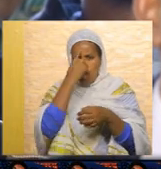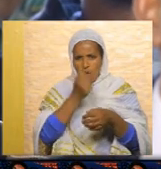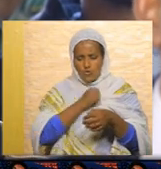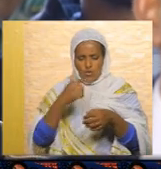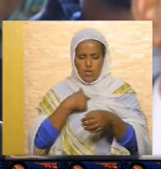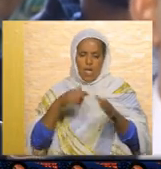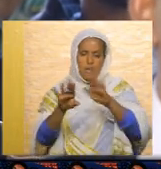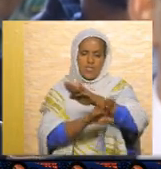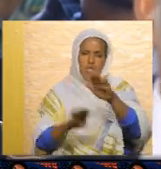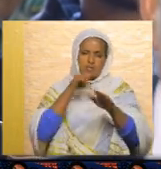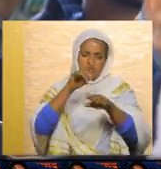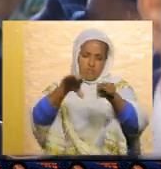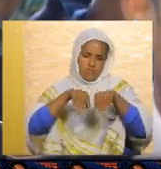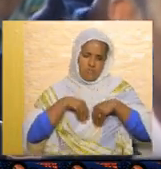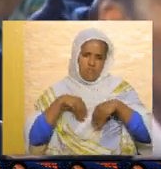ብለው